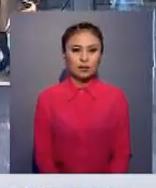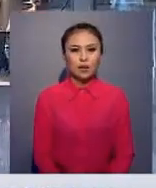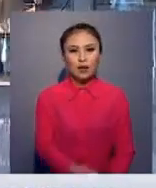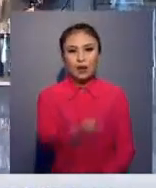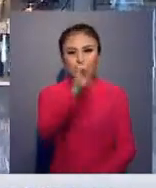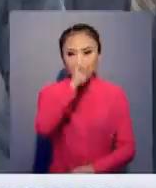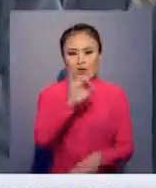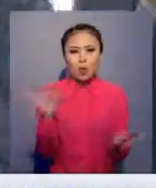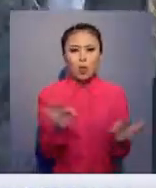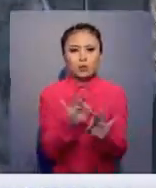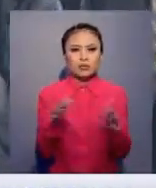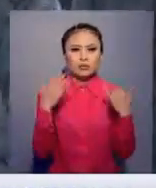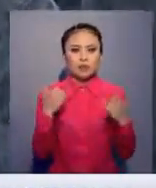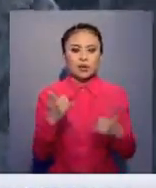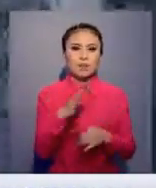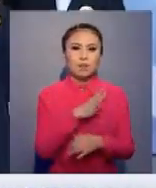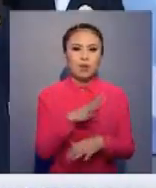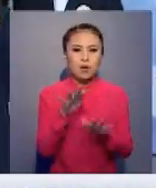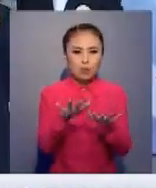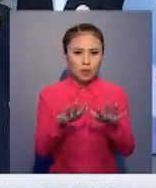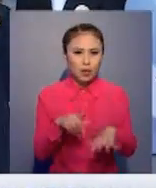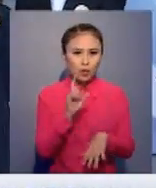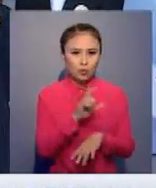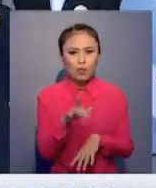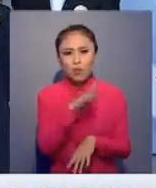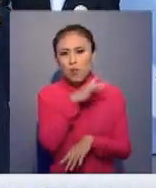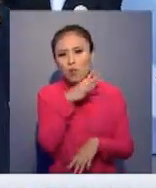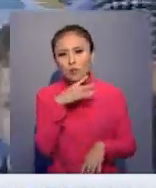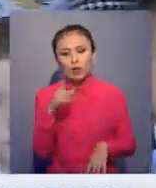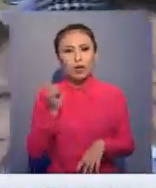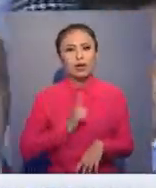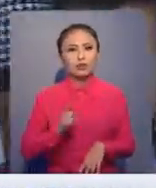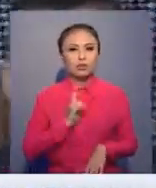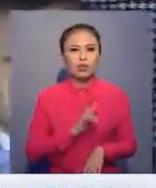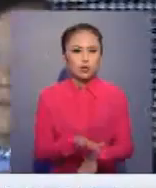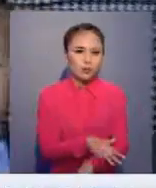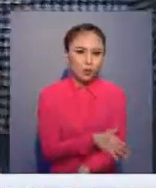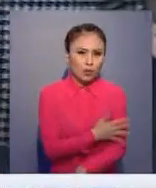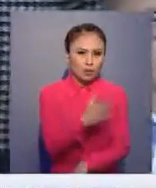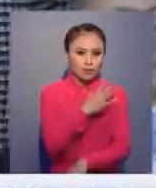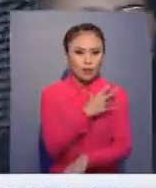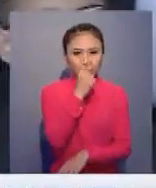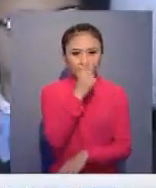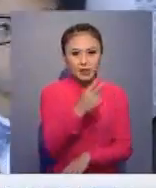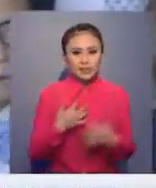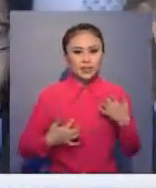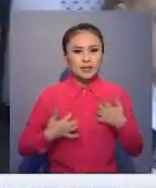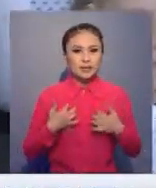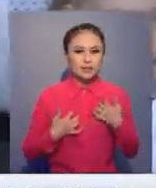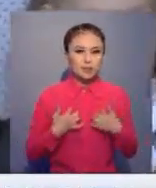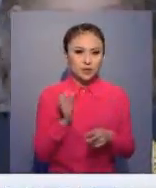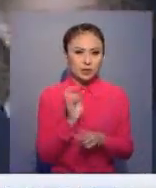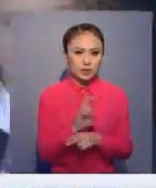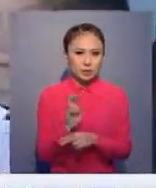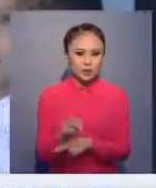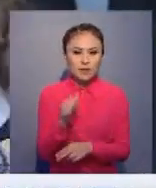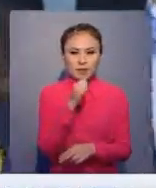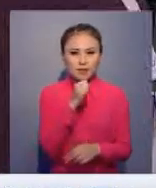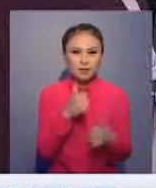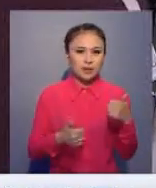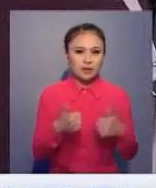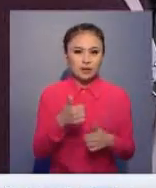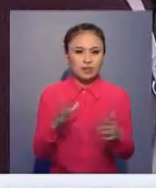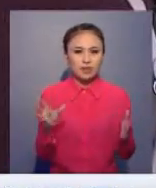Қазақстан концерт залы бүгін адамдарға лық толды. Қарағұрым жұрт көптен күткен сәтке куә болуға асығып, дәстүрлі байқауда бақ сынап жатқан